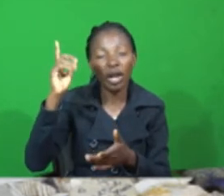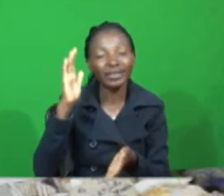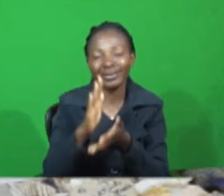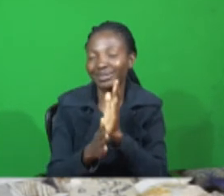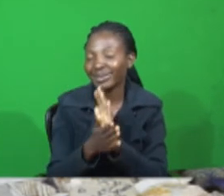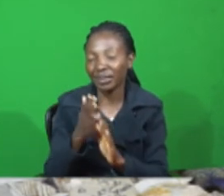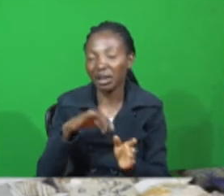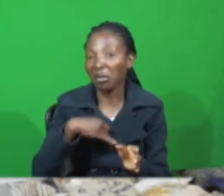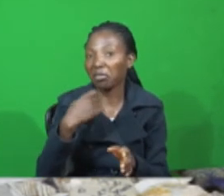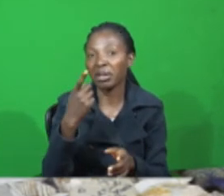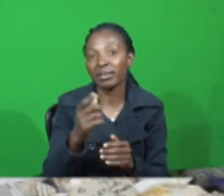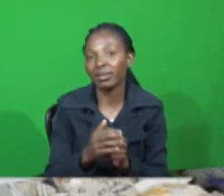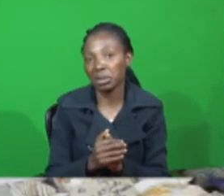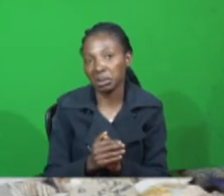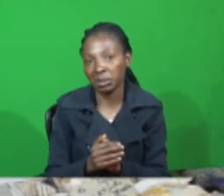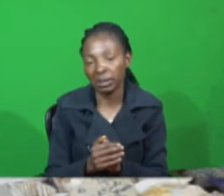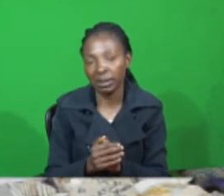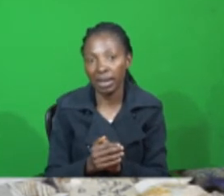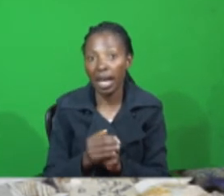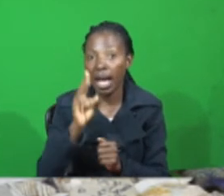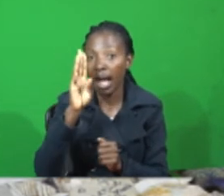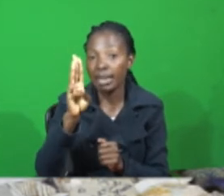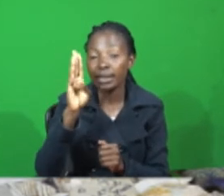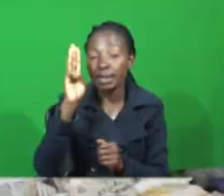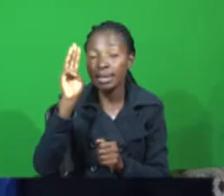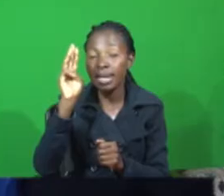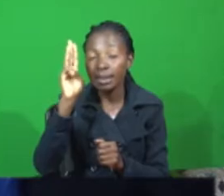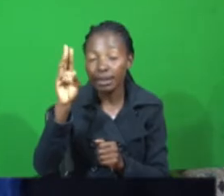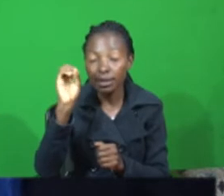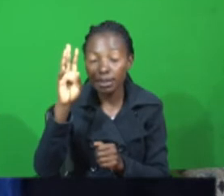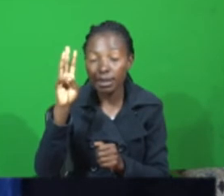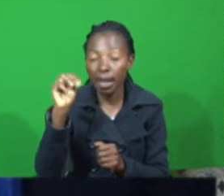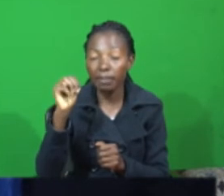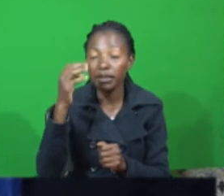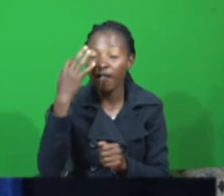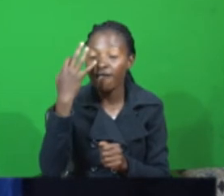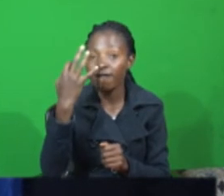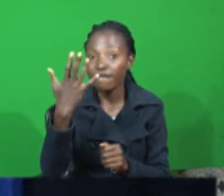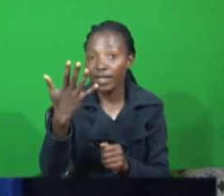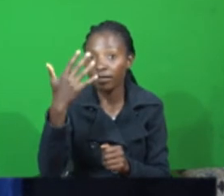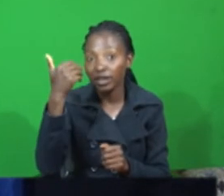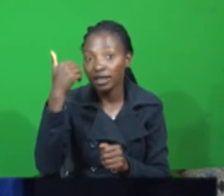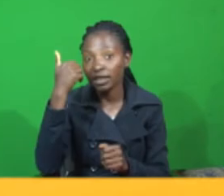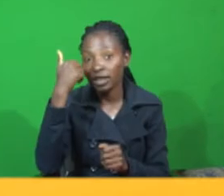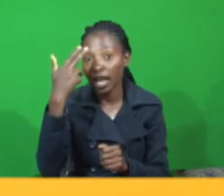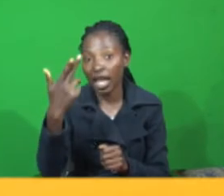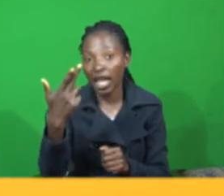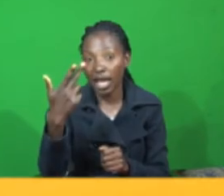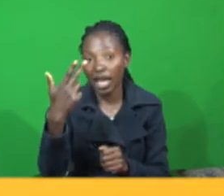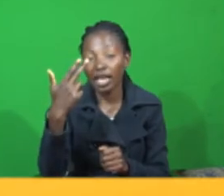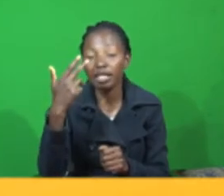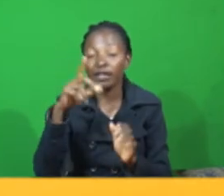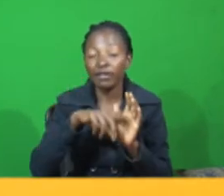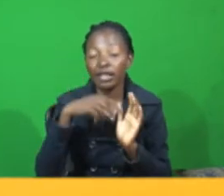haidzimike. Ndoda kuti muverenge kuna Mapisare ma 56 verse ya 8. Mhm. Inoti kudii. Papsarama